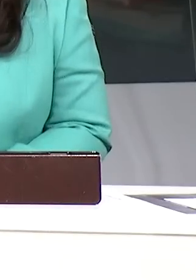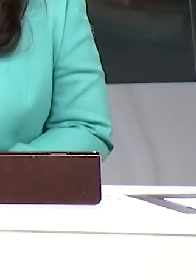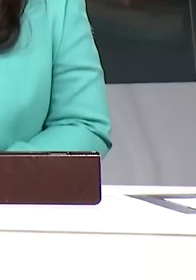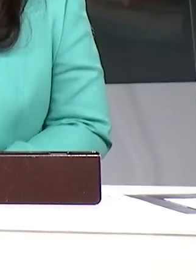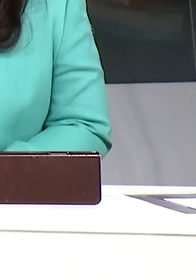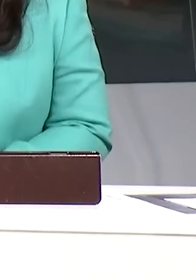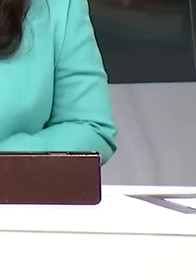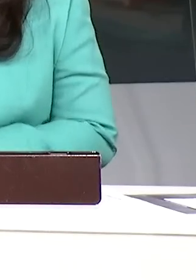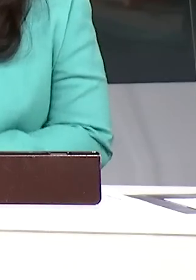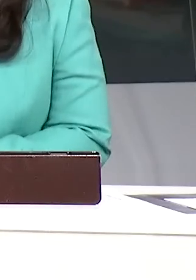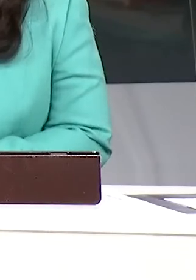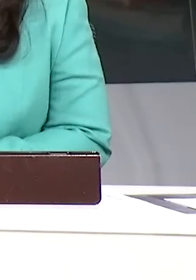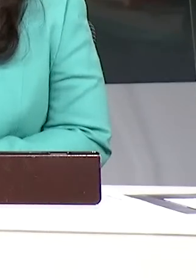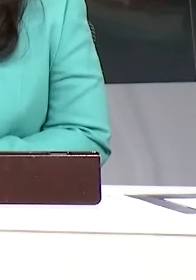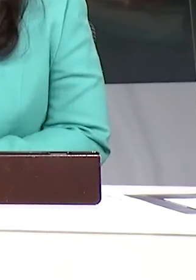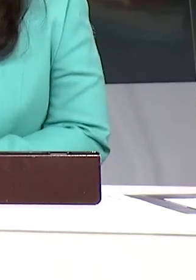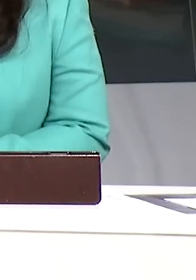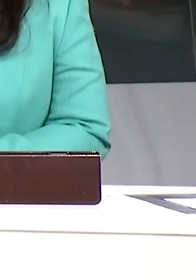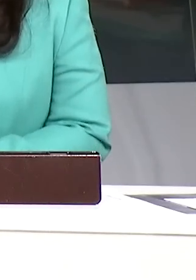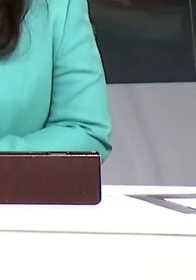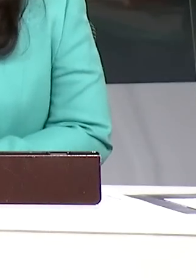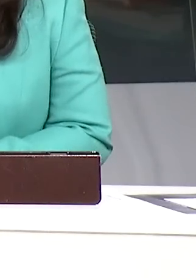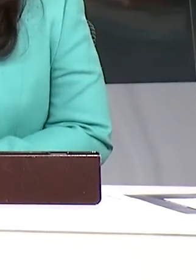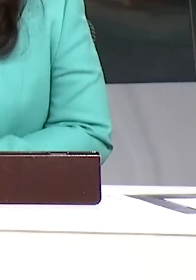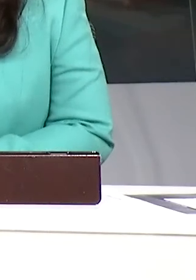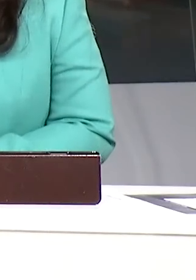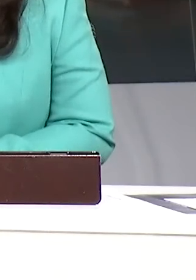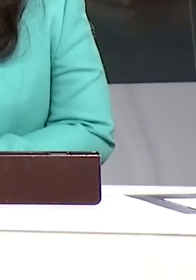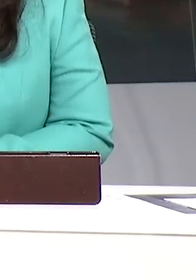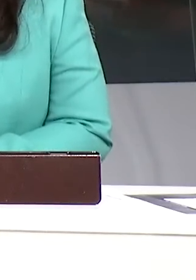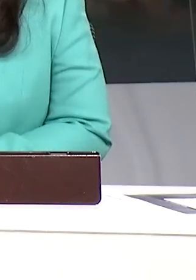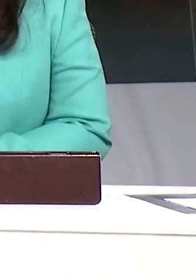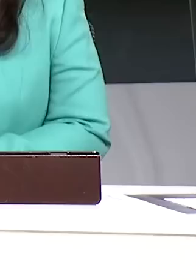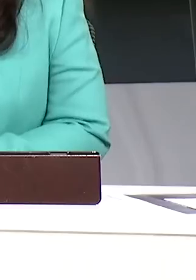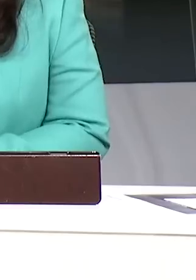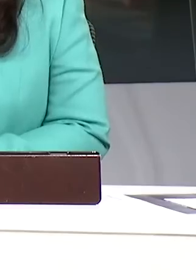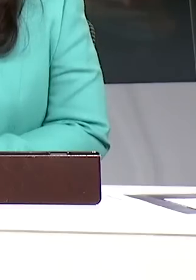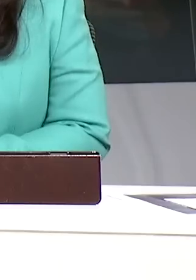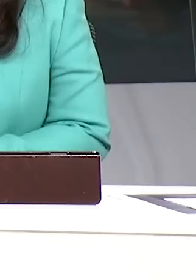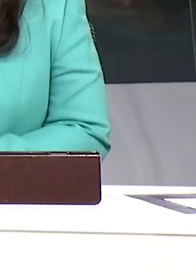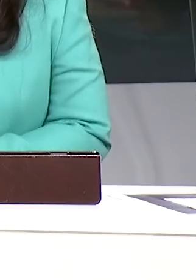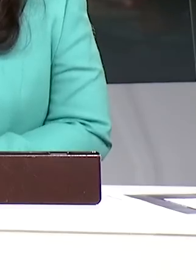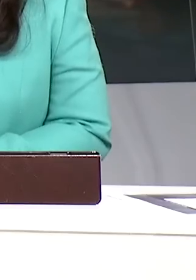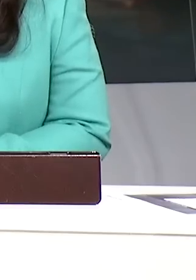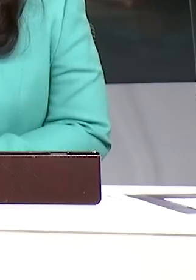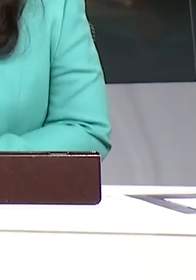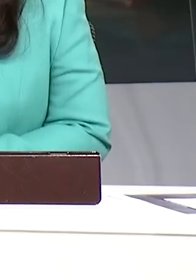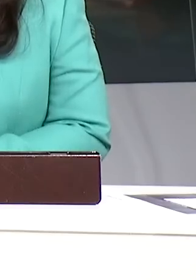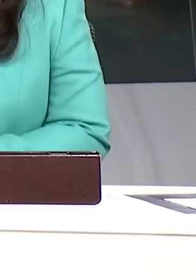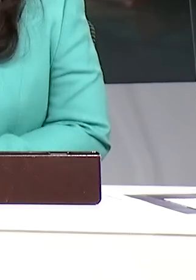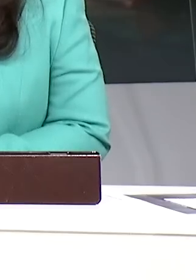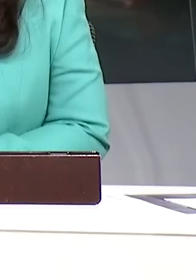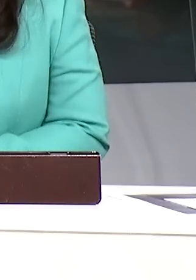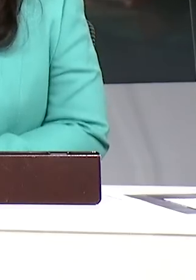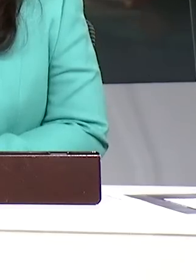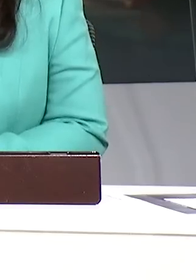นี้นะคะ อันนี้ก็คือถ้อยคำของท่านวิชานะคะแล้วก็บอกอีกว่าการทุจริตโครงการรับจำนำข้าวเนี่ยเป็นการจับทุ